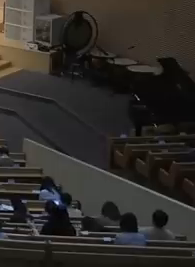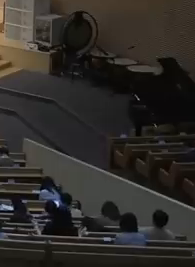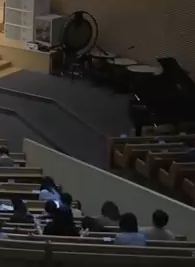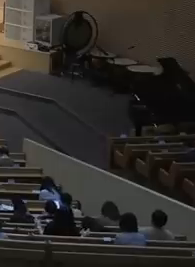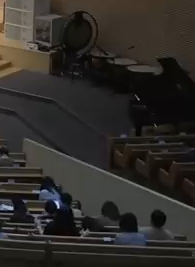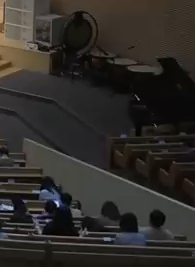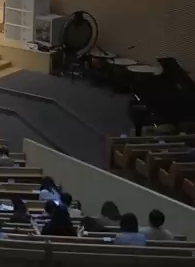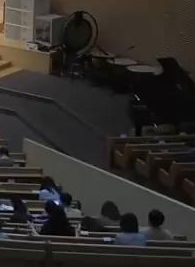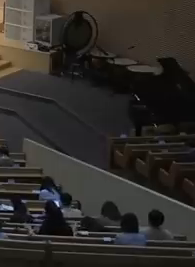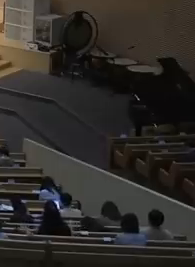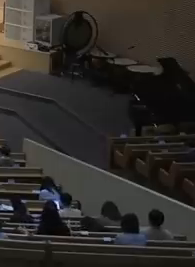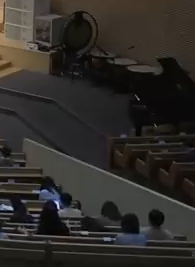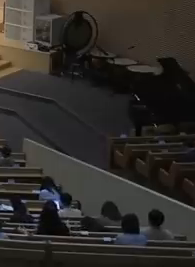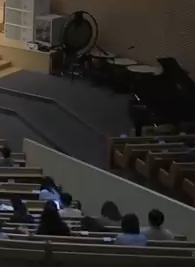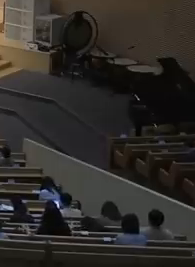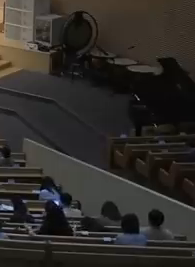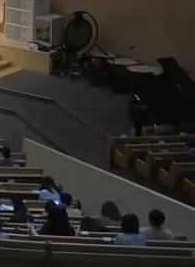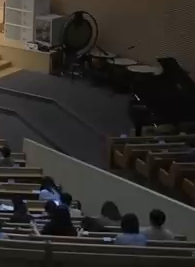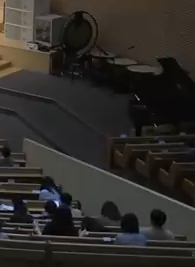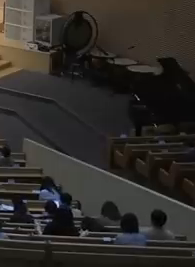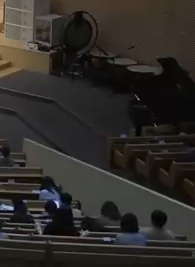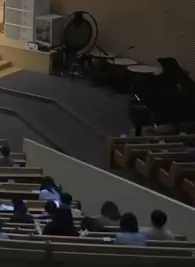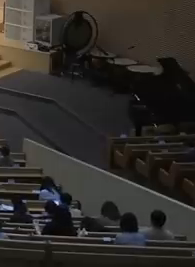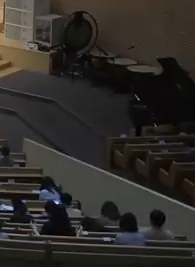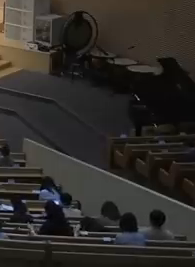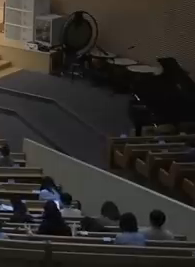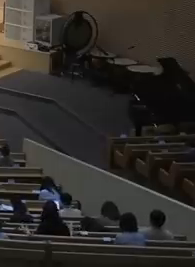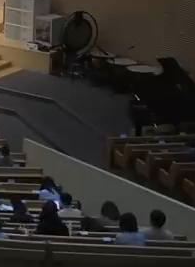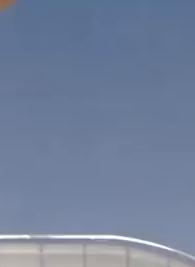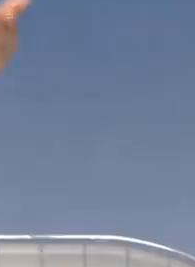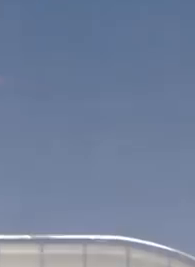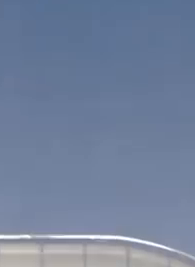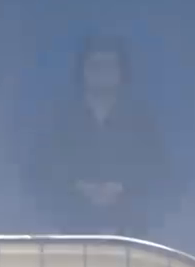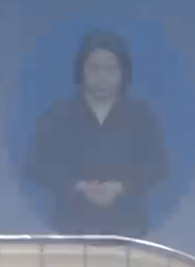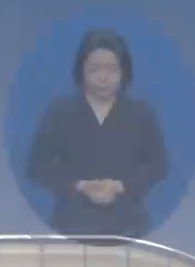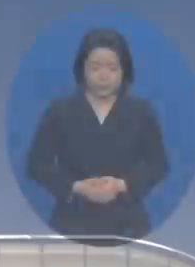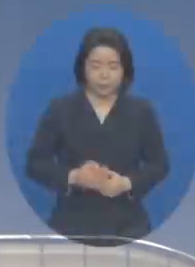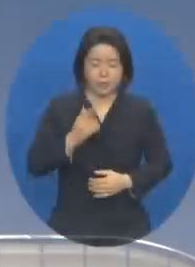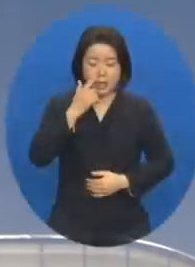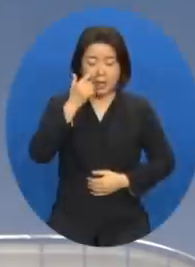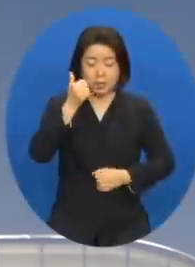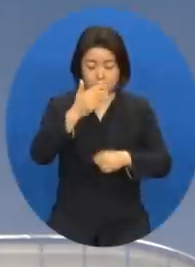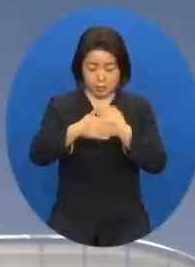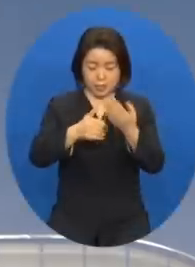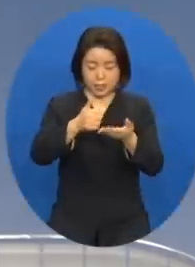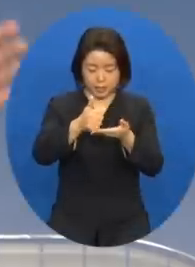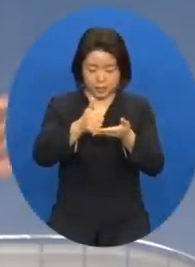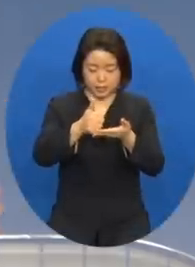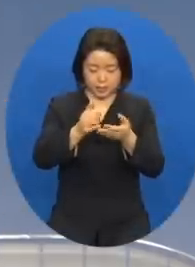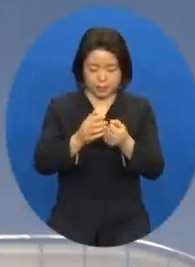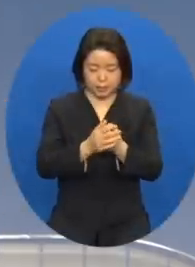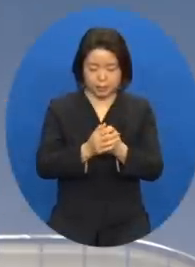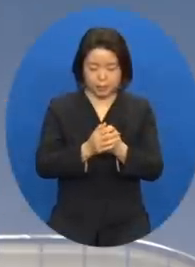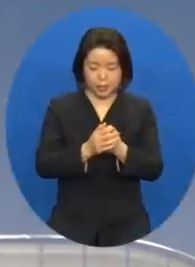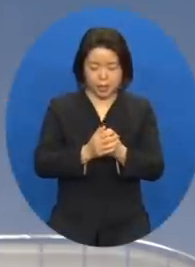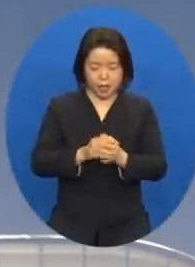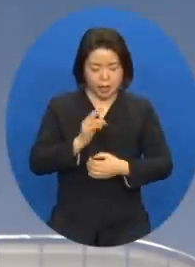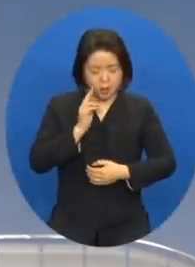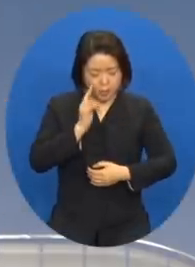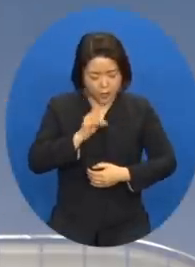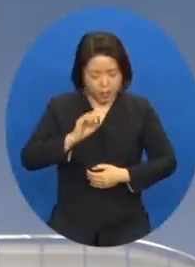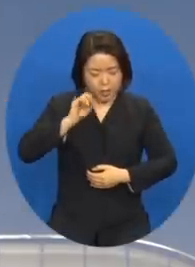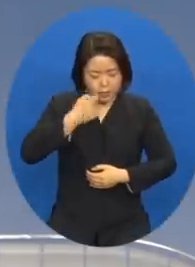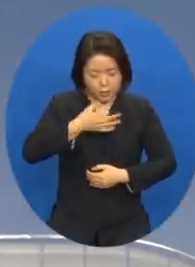지키소서, 세우소서, 마음을 변화시키소서. 주님, 아버지 하나님, 다들 힘들다고 어렵다고